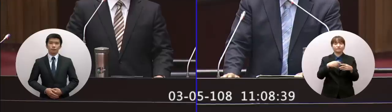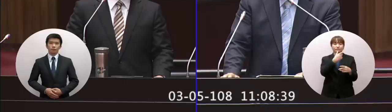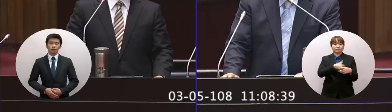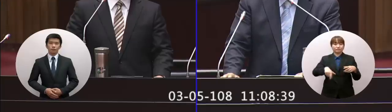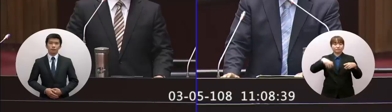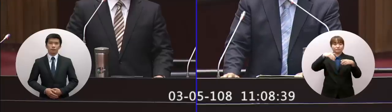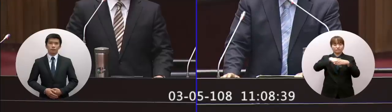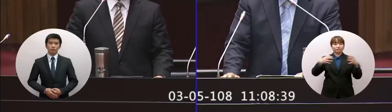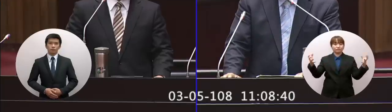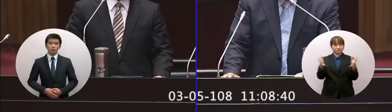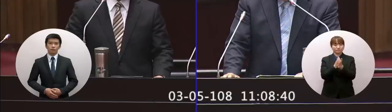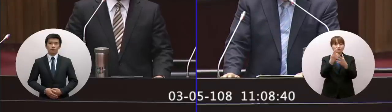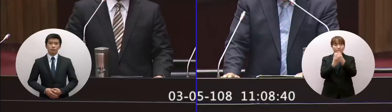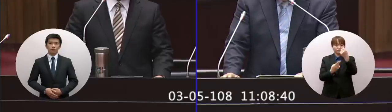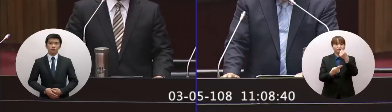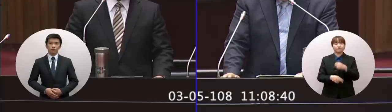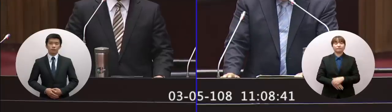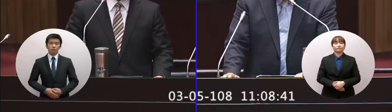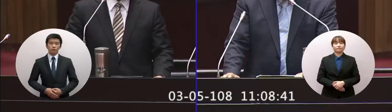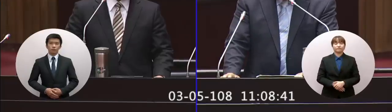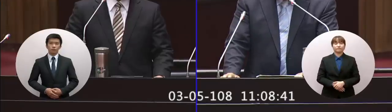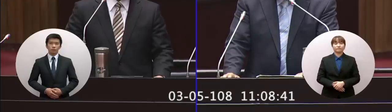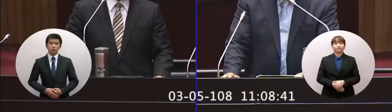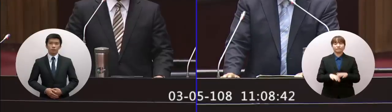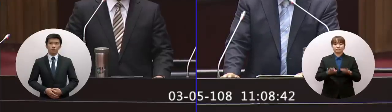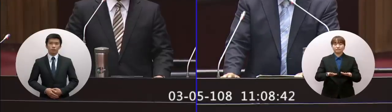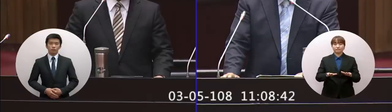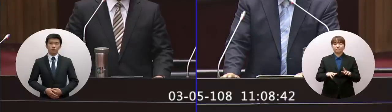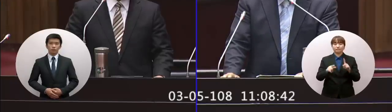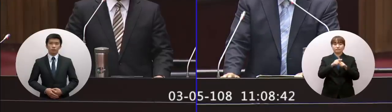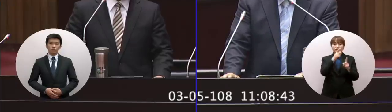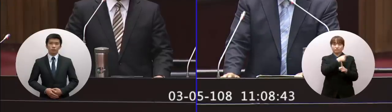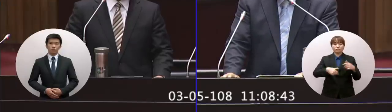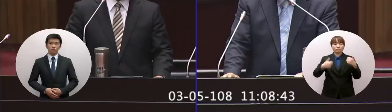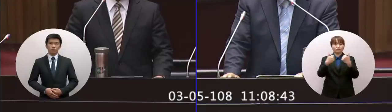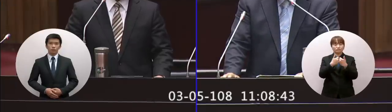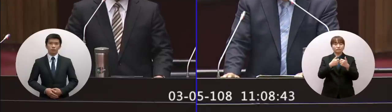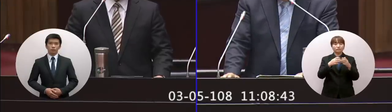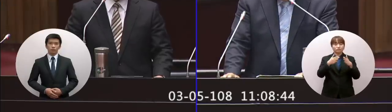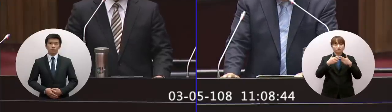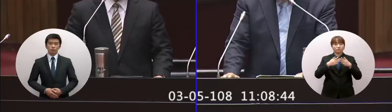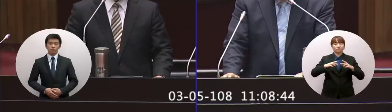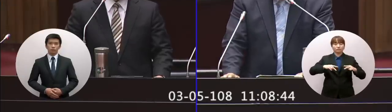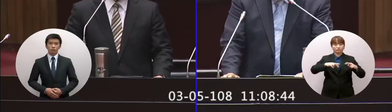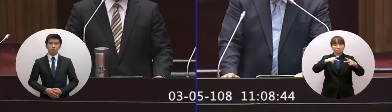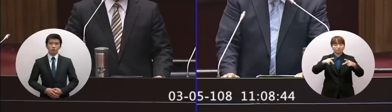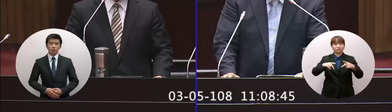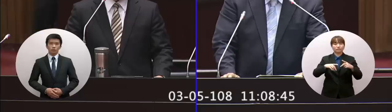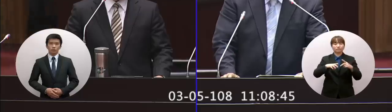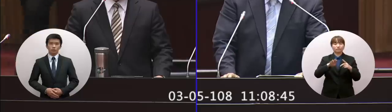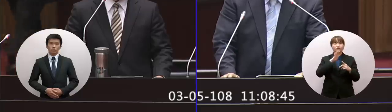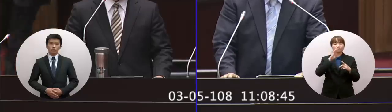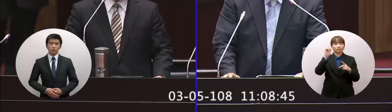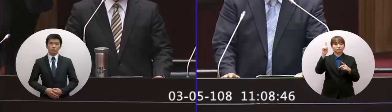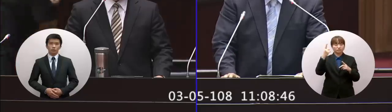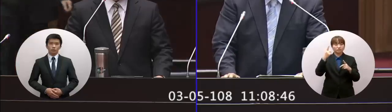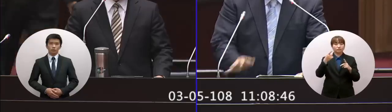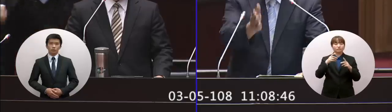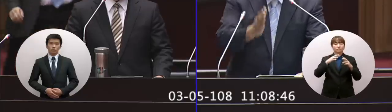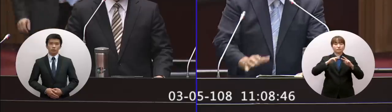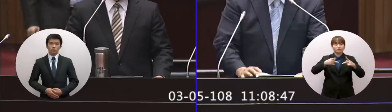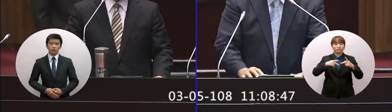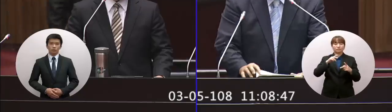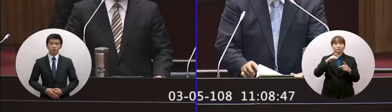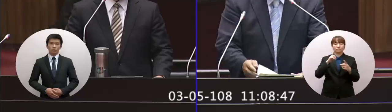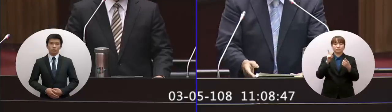选呐，要并大选嘛，那现在中选会说要修把这个应改得，